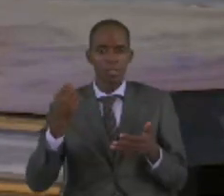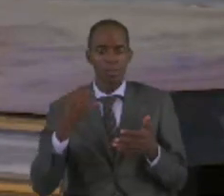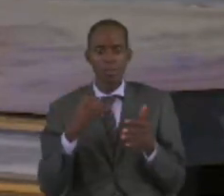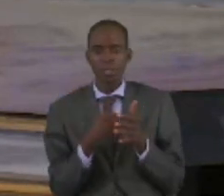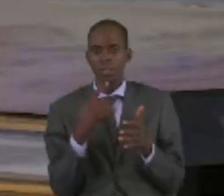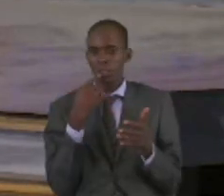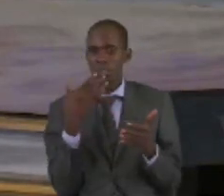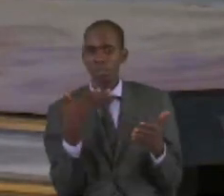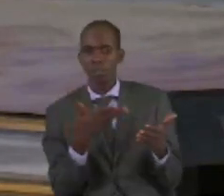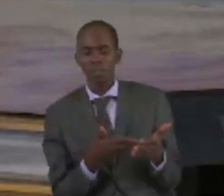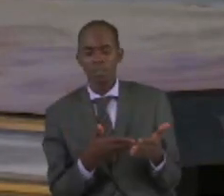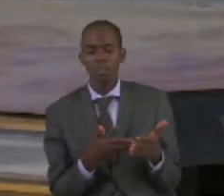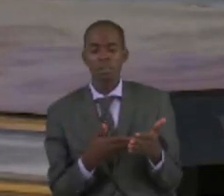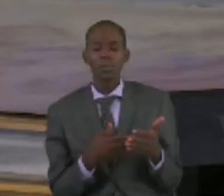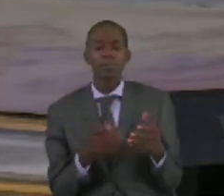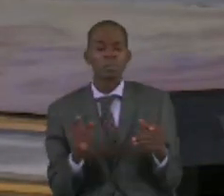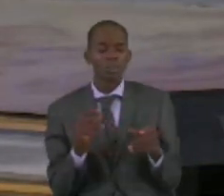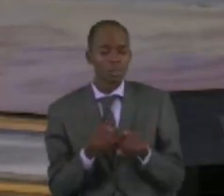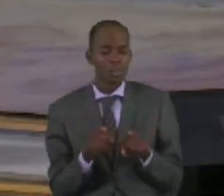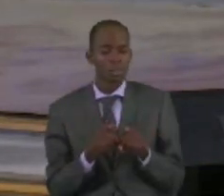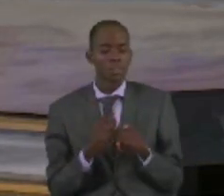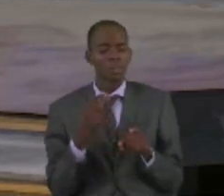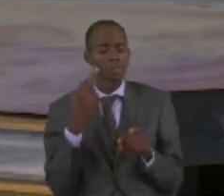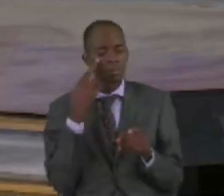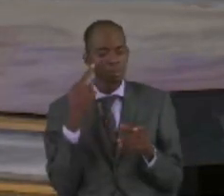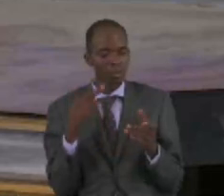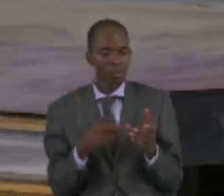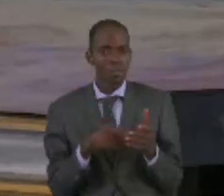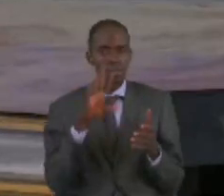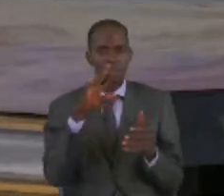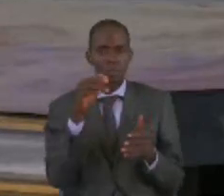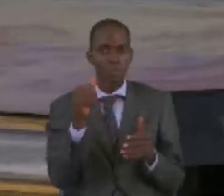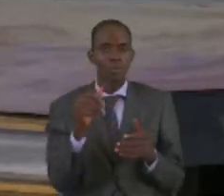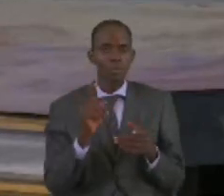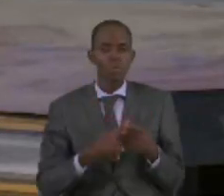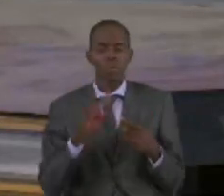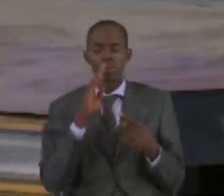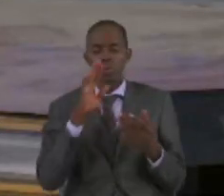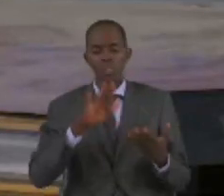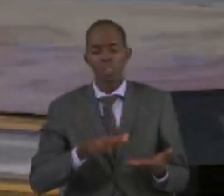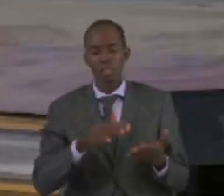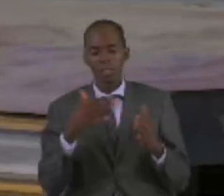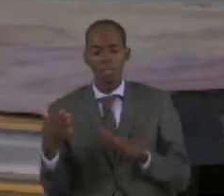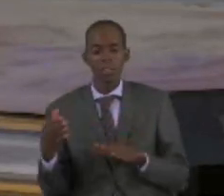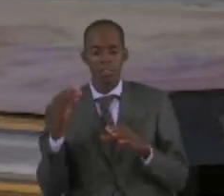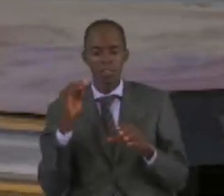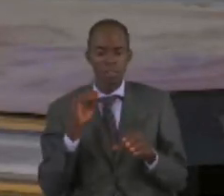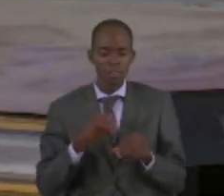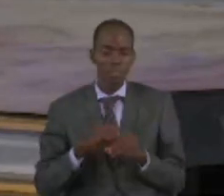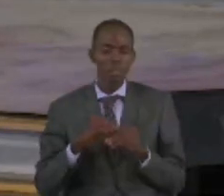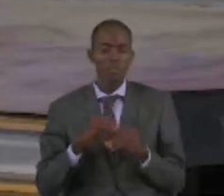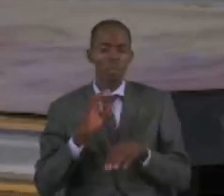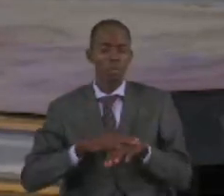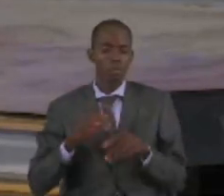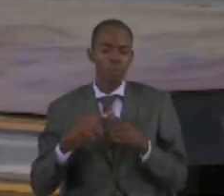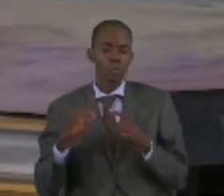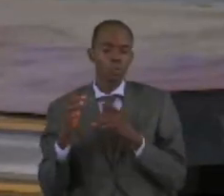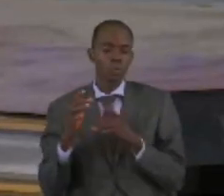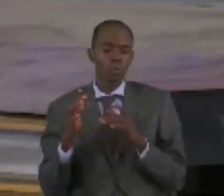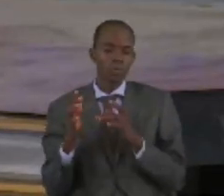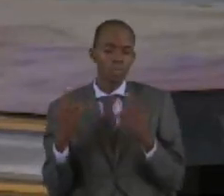Verset 11 dit, « Ainsi vous-même, regardez-vous comme mort au péché et